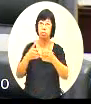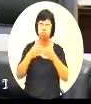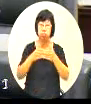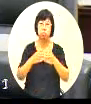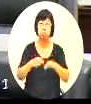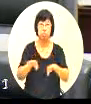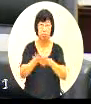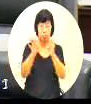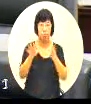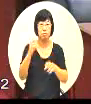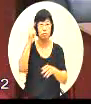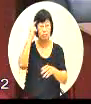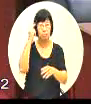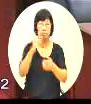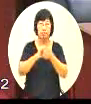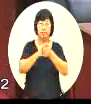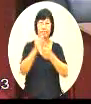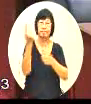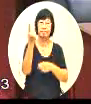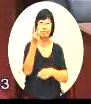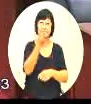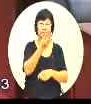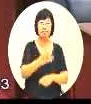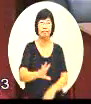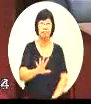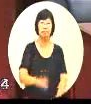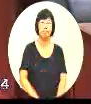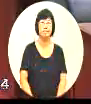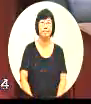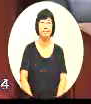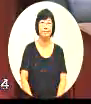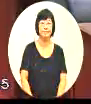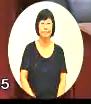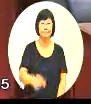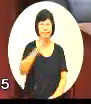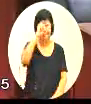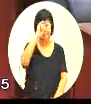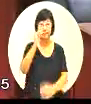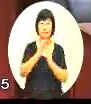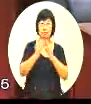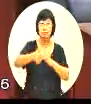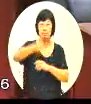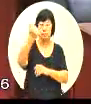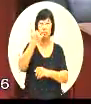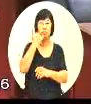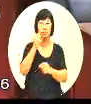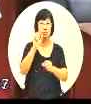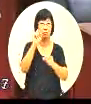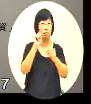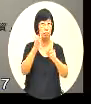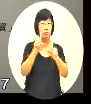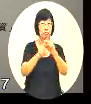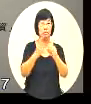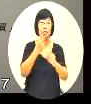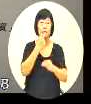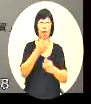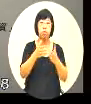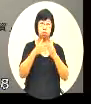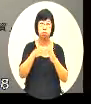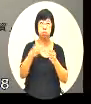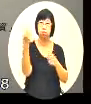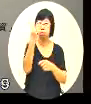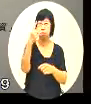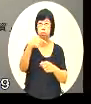开始先设定3个点，就是说我希望市长能够要向中央来争取3个大红包了。那为